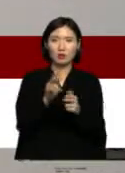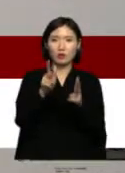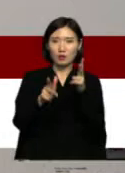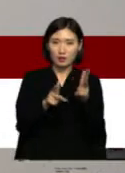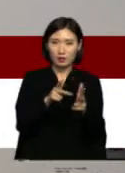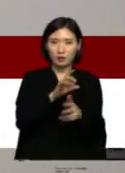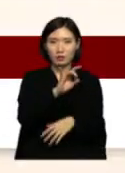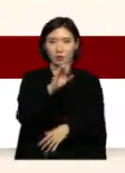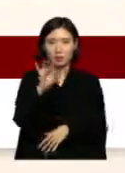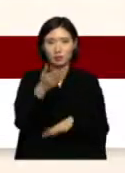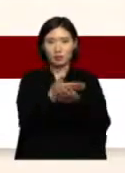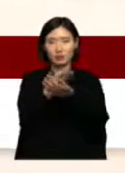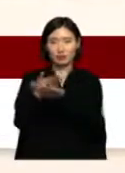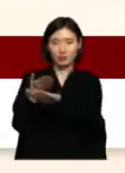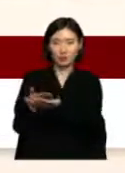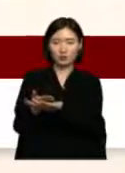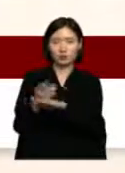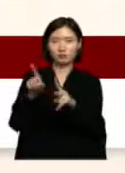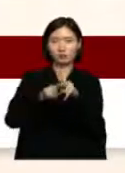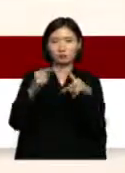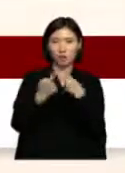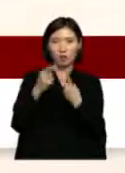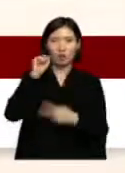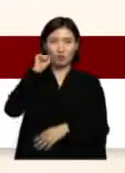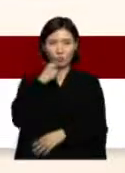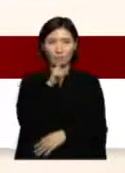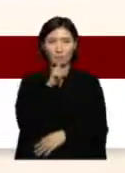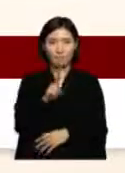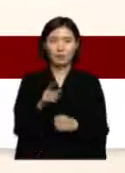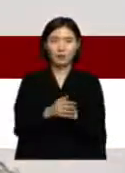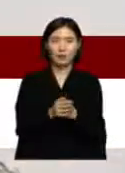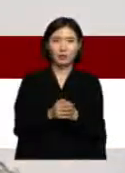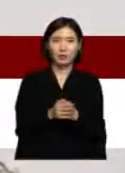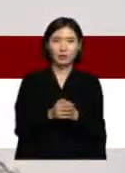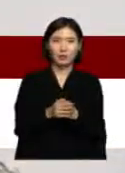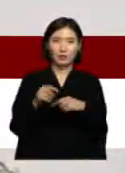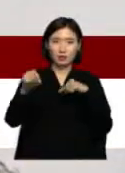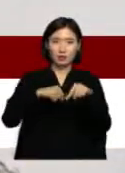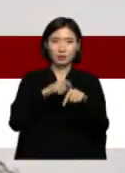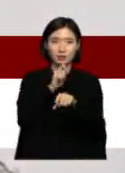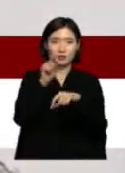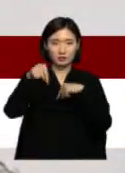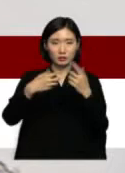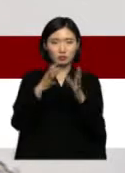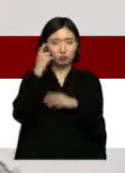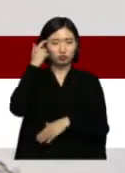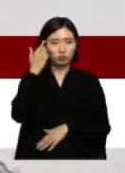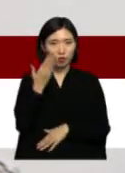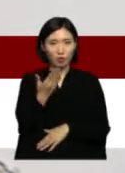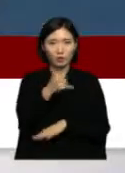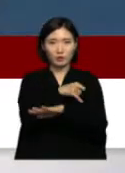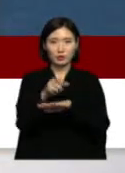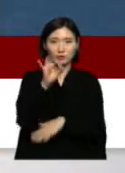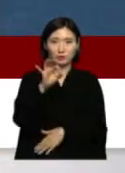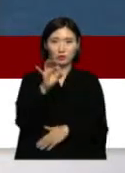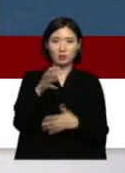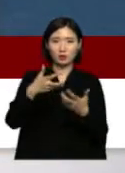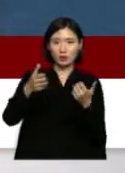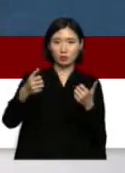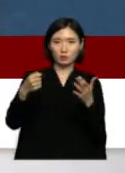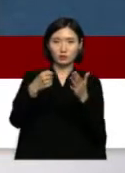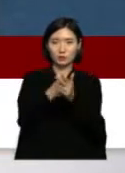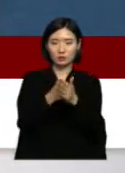디자인비를 각기 책정한 것은 이해할 수 없다는 것. 행정자치부에 문의한 결과 디자인비를 따로 책정한